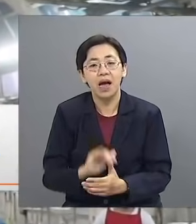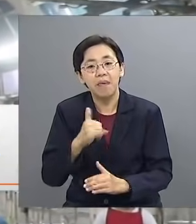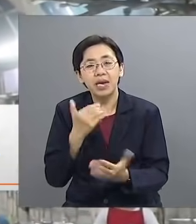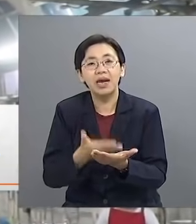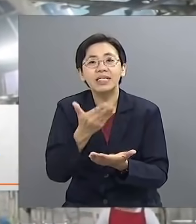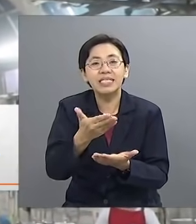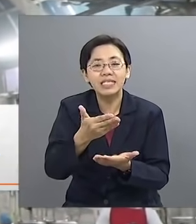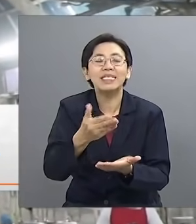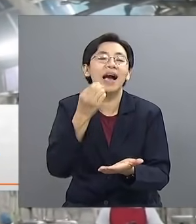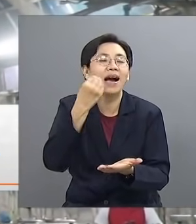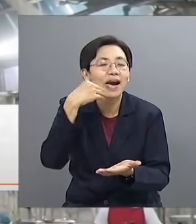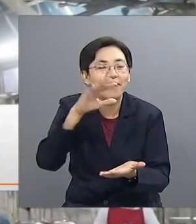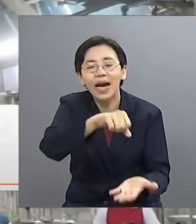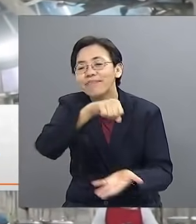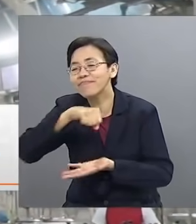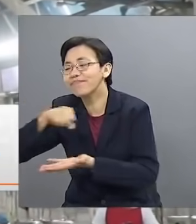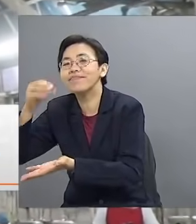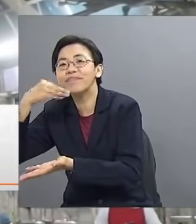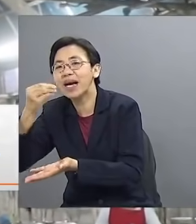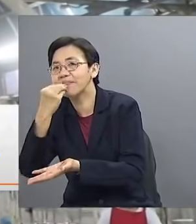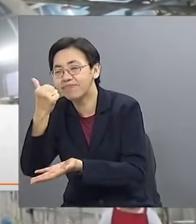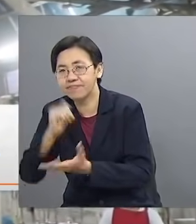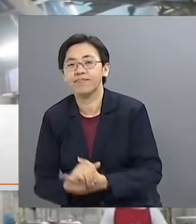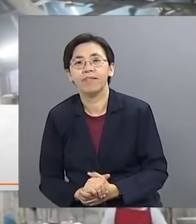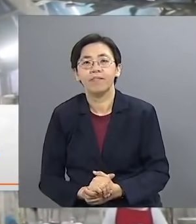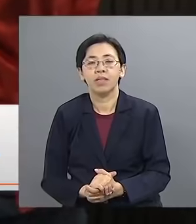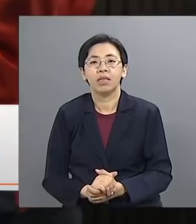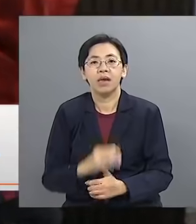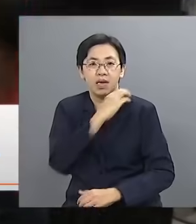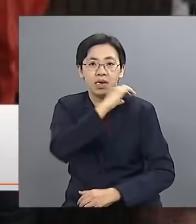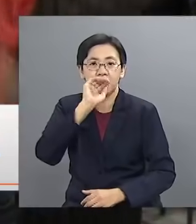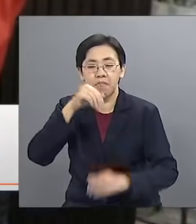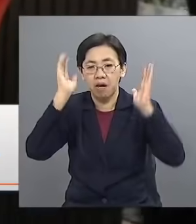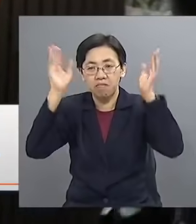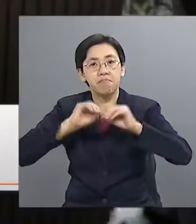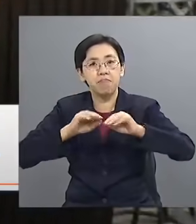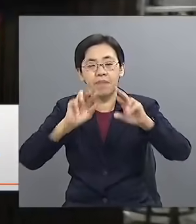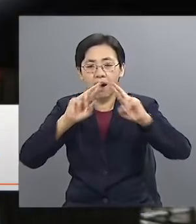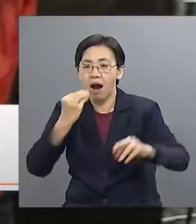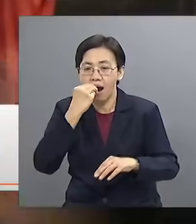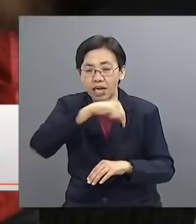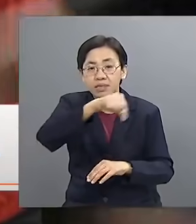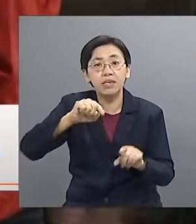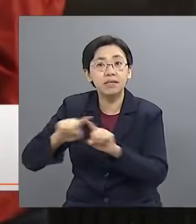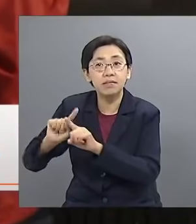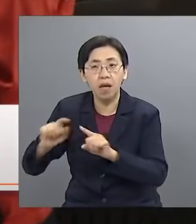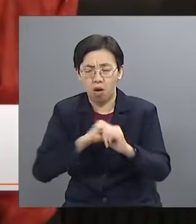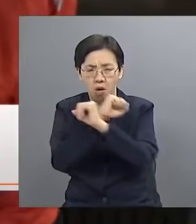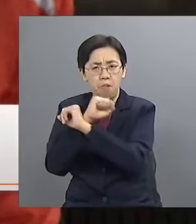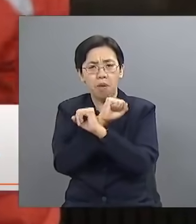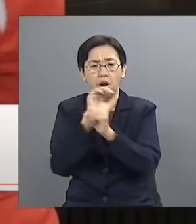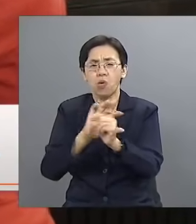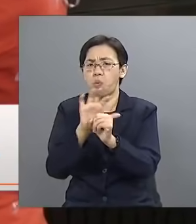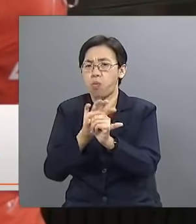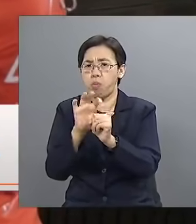านพร้อมกันนี้เจ้าหน้าที่เทศกิจก็ได้มีการประชาสัมพันธ์ผู้ประกอบการอีกครั้งหนึ่งนะคะเพื่อเป็นการป้องกันโควิด -19